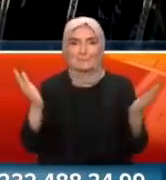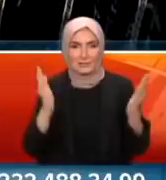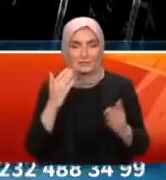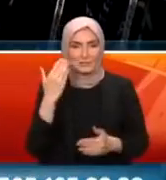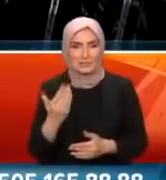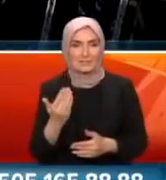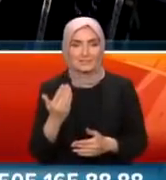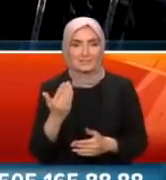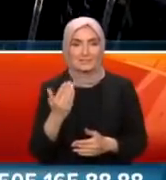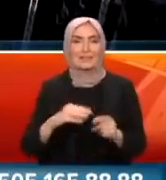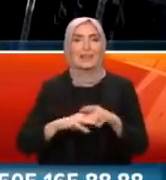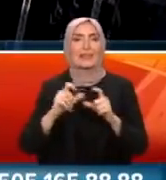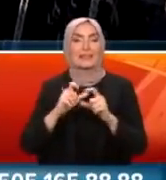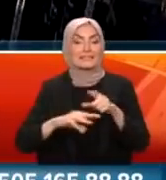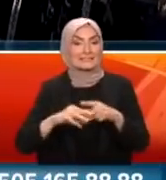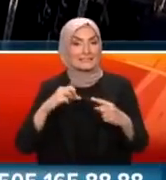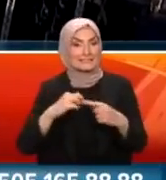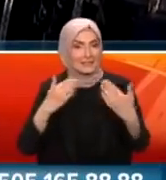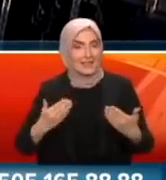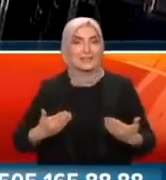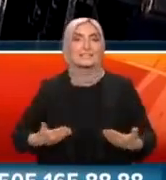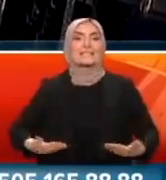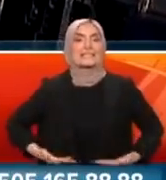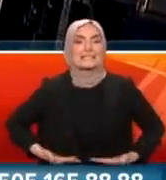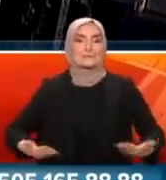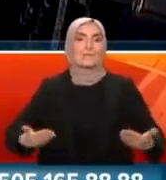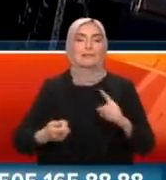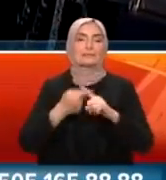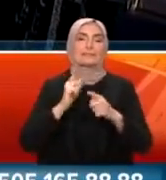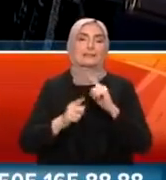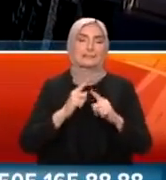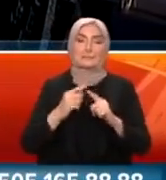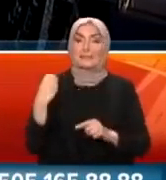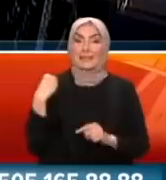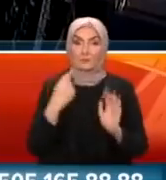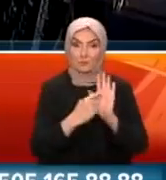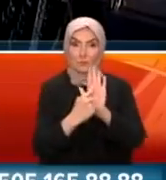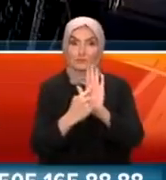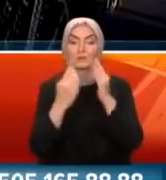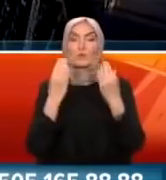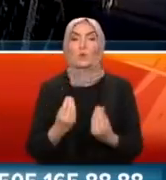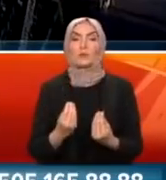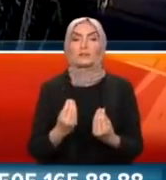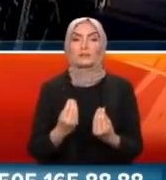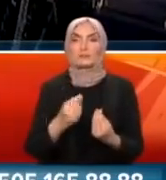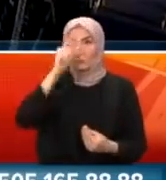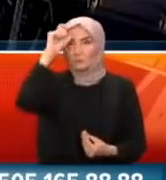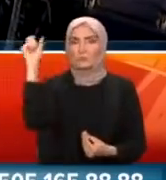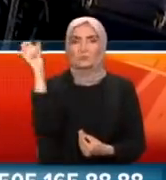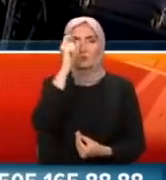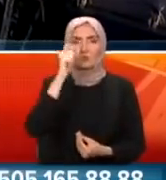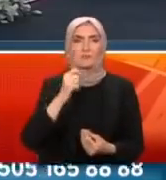Eser ve hizmet siyasetimizin yeni nişaneleri olarak ülkem Bu dört bir